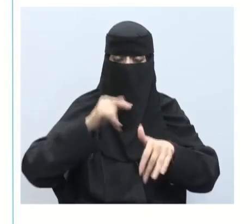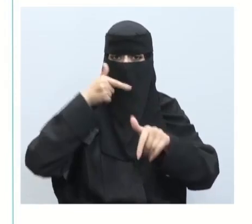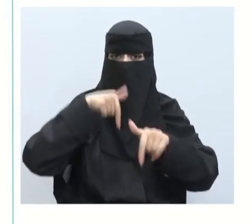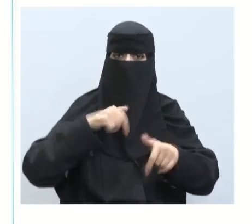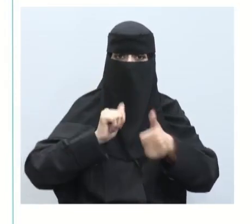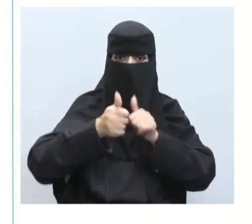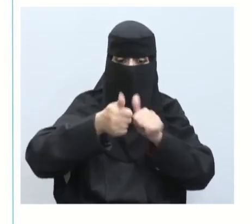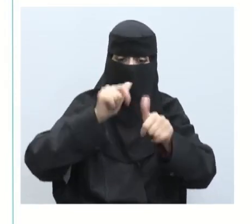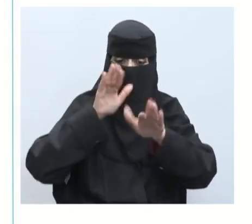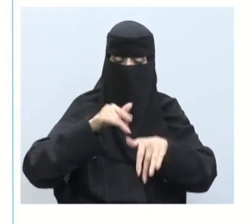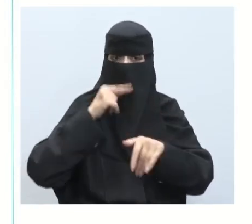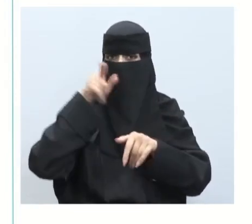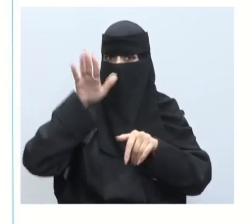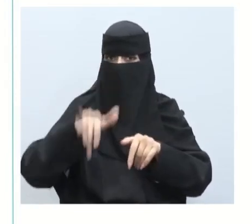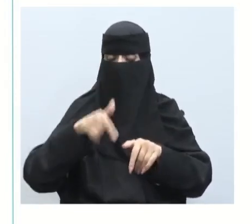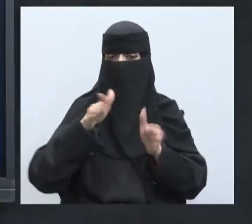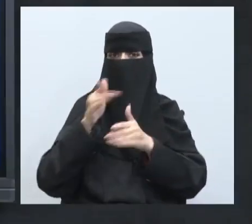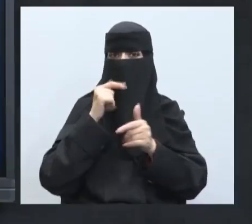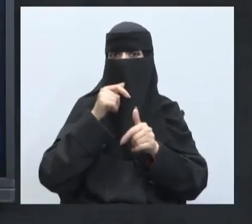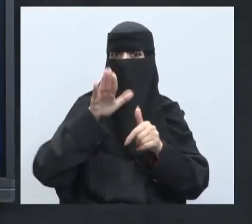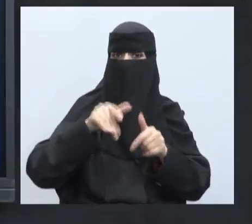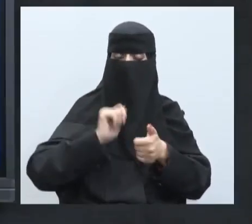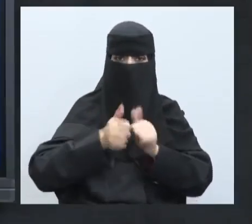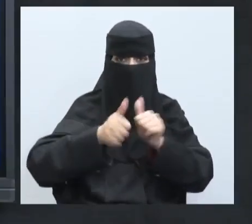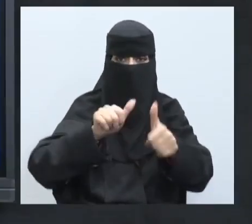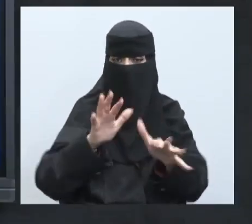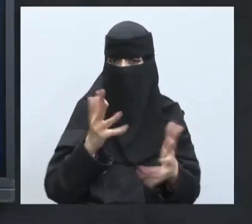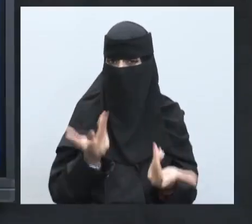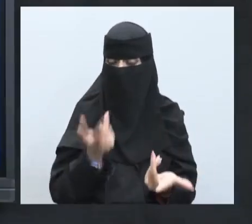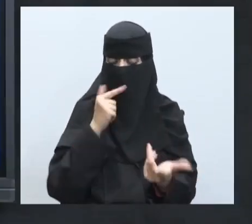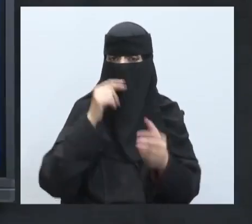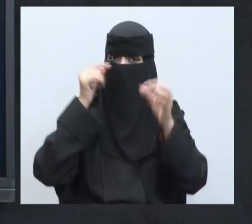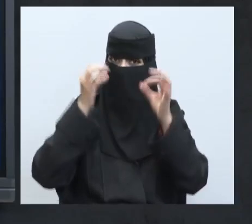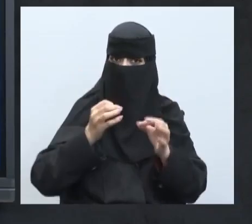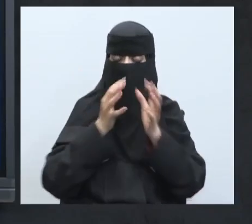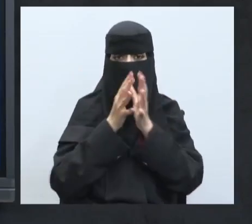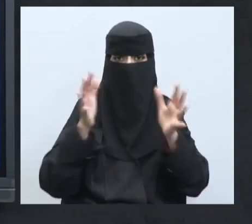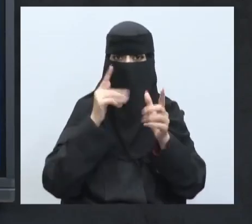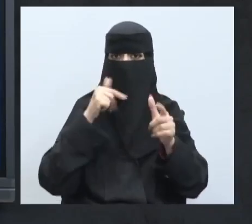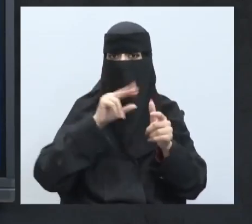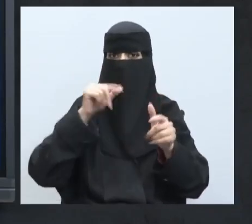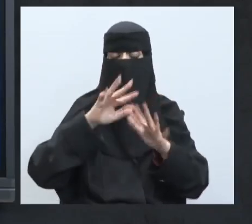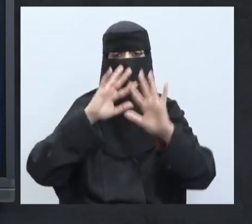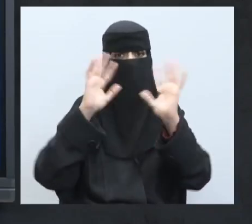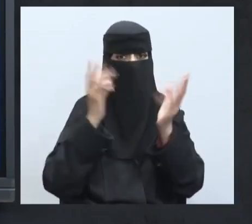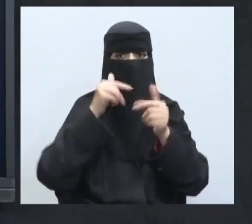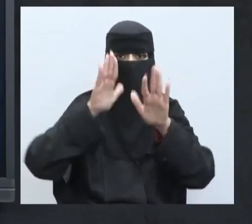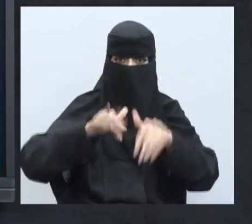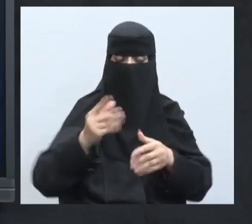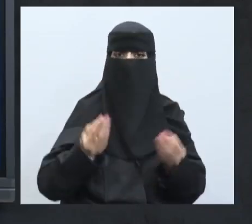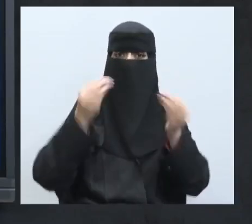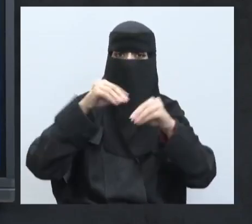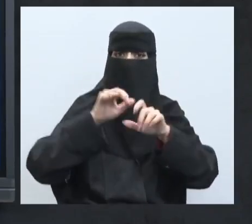في المنافسه ذكرنا اصبحت اصبح هنالك تنافس ماذا بالتاكيد كبير نظيره الكل متوفر لديه